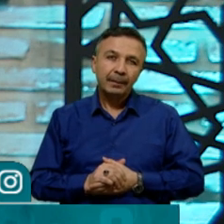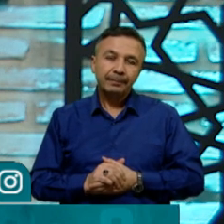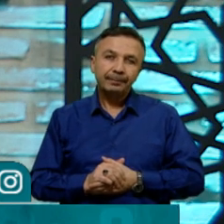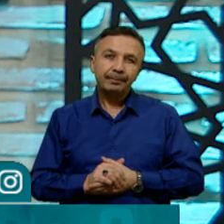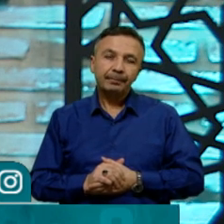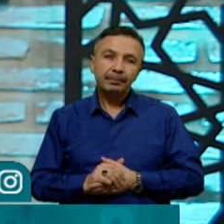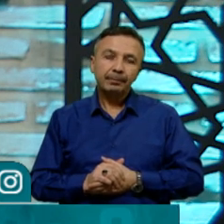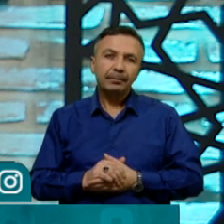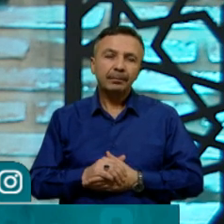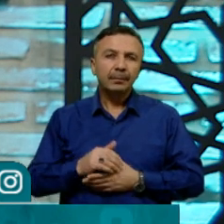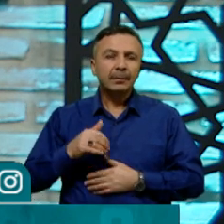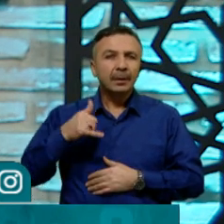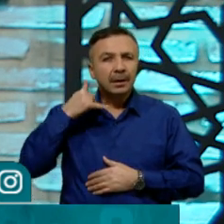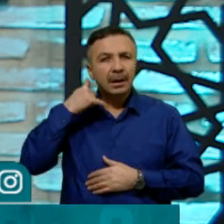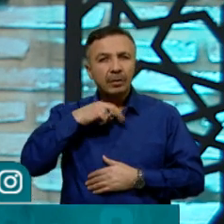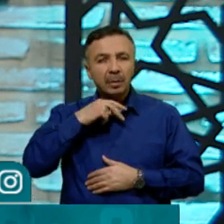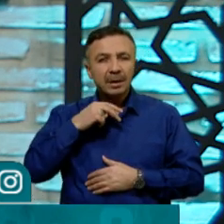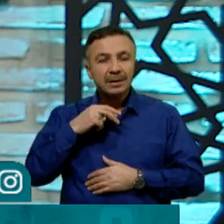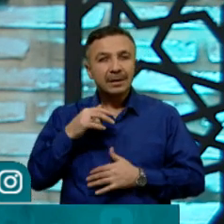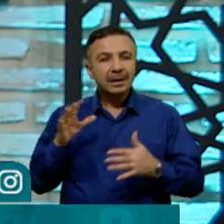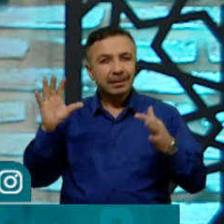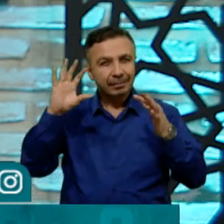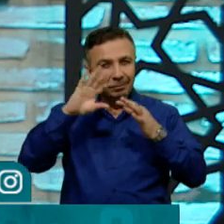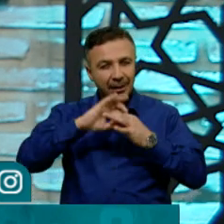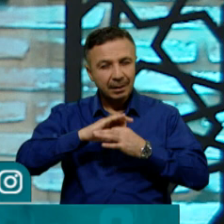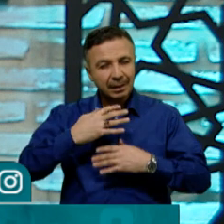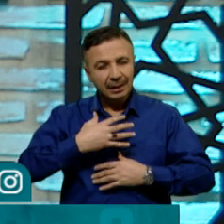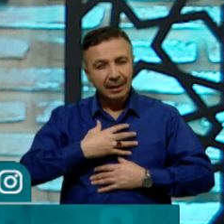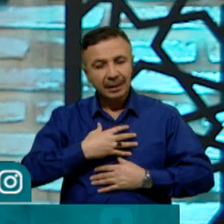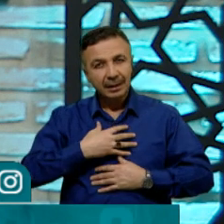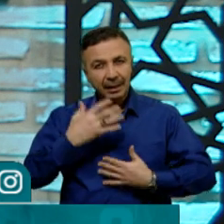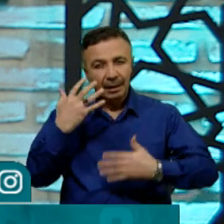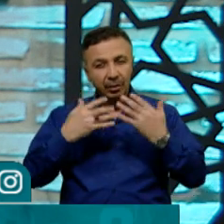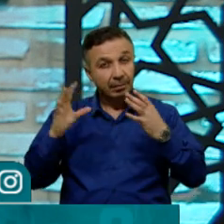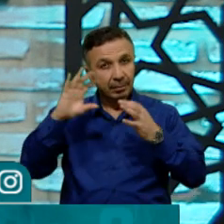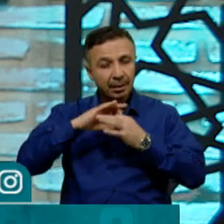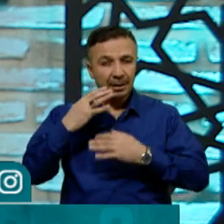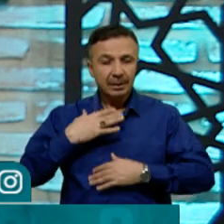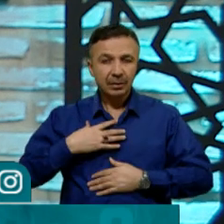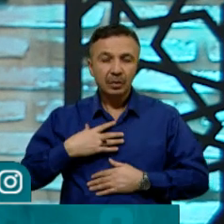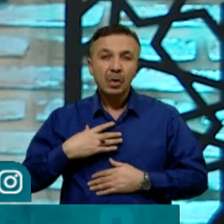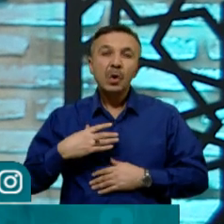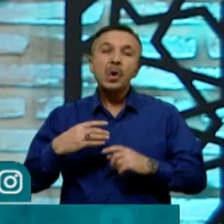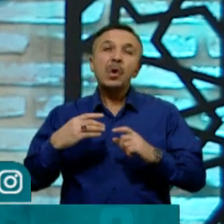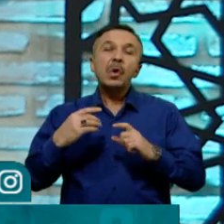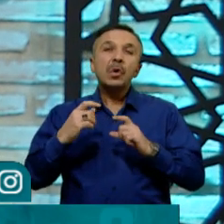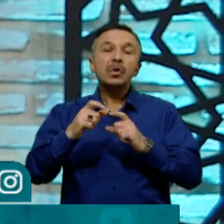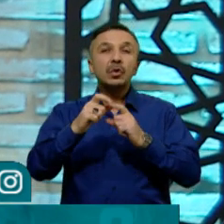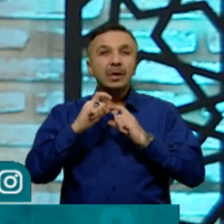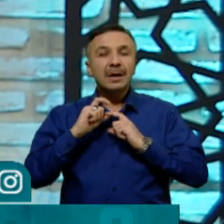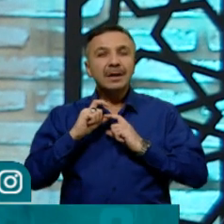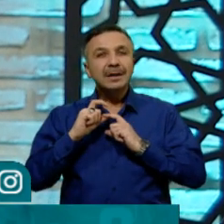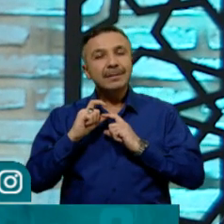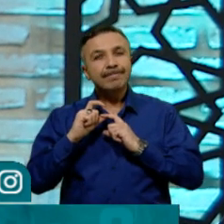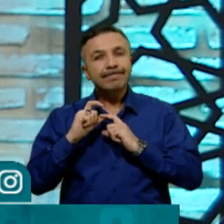394 nolu telefon numarasını tuşlamak ve Diyanet televizyonu ulaşmak Efendim sorularını mail adresimiz üzerinden yazılı